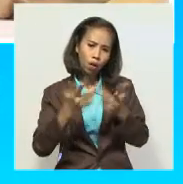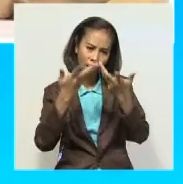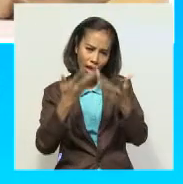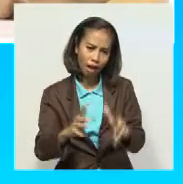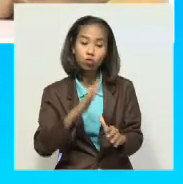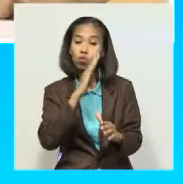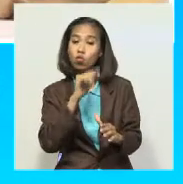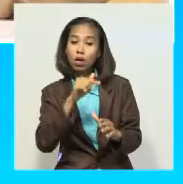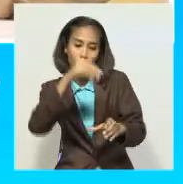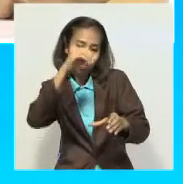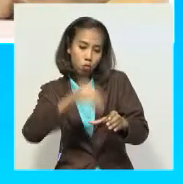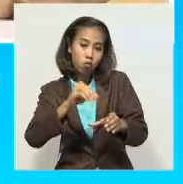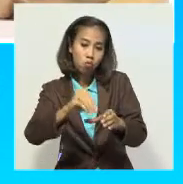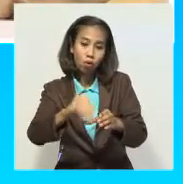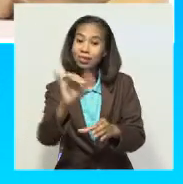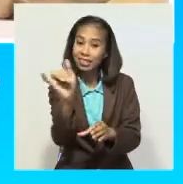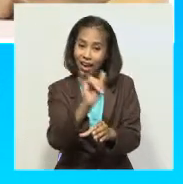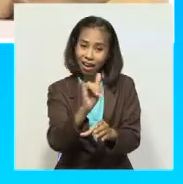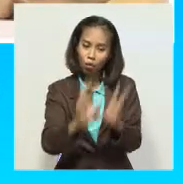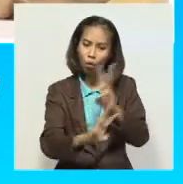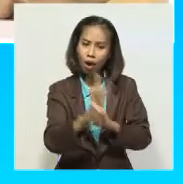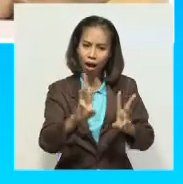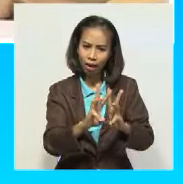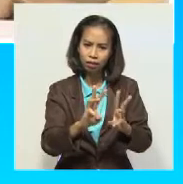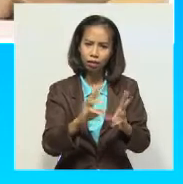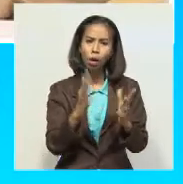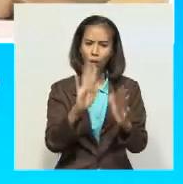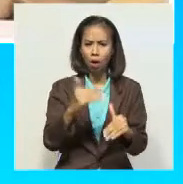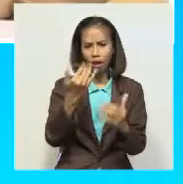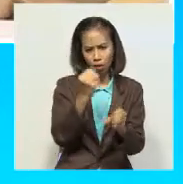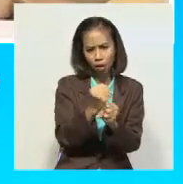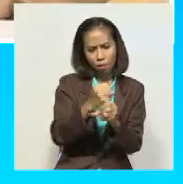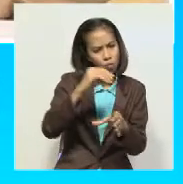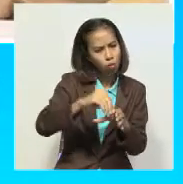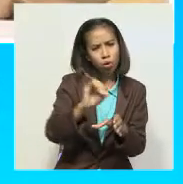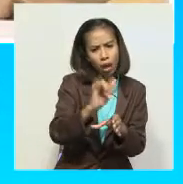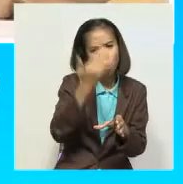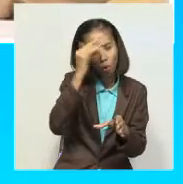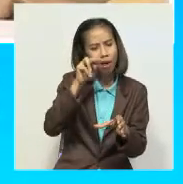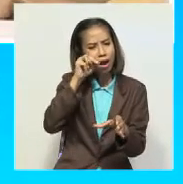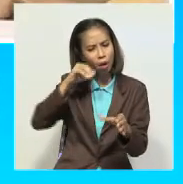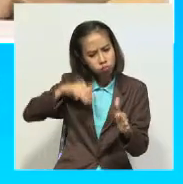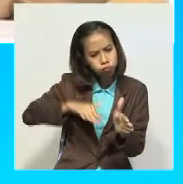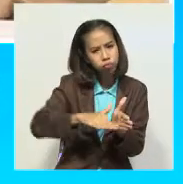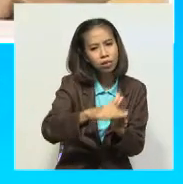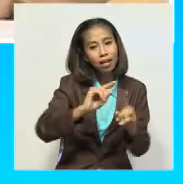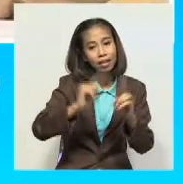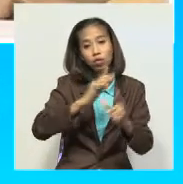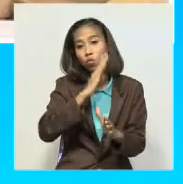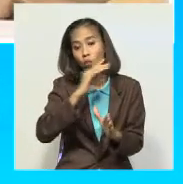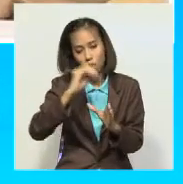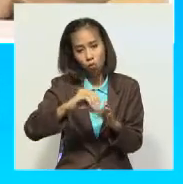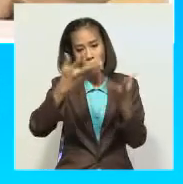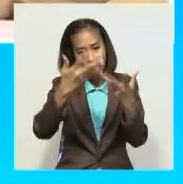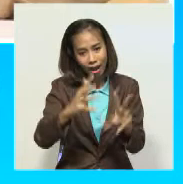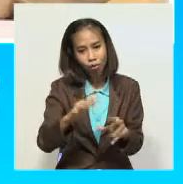ได้ปลูกยังไม่ได้เพาะปลูกอะไรนะคะก็อย่าเพิ่งทําน้ํามันจะมาเยอะอันที่2ถ้าเพาะปลูกไปแล้วเนี่ยเราก็สํารวจเอาไว้เพราะว่าเว